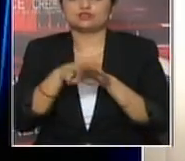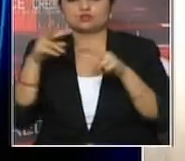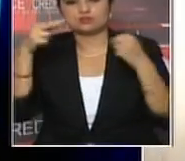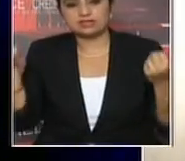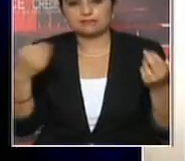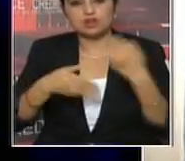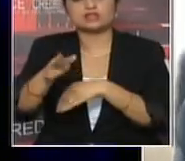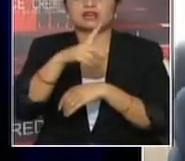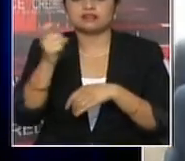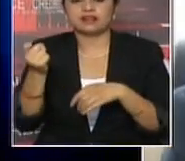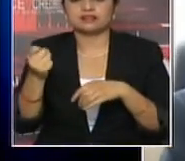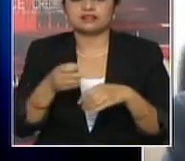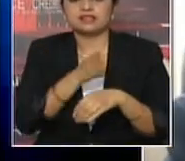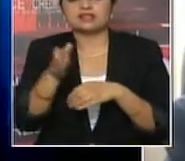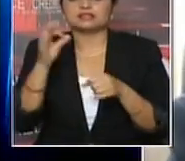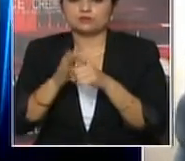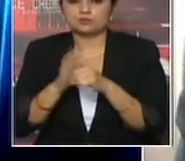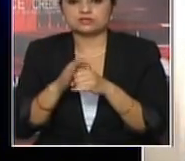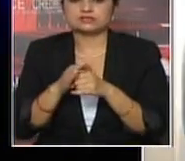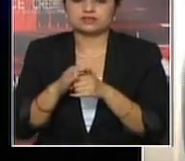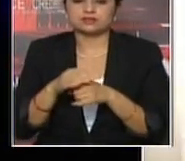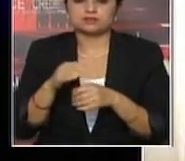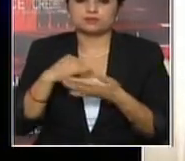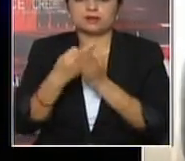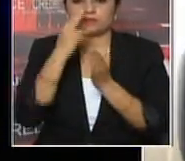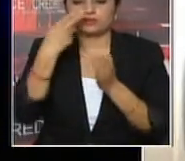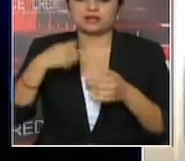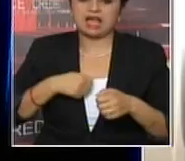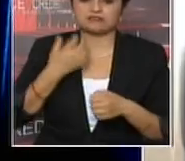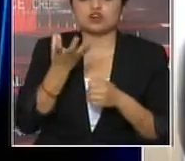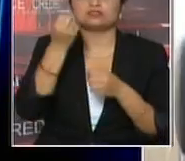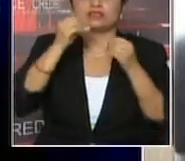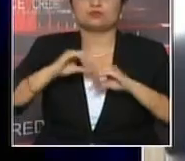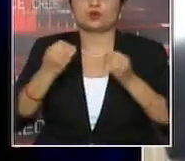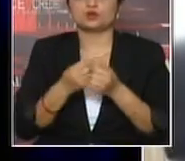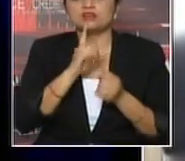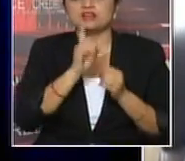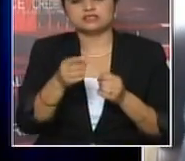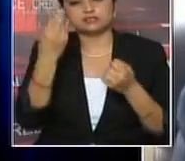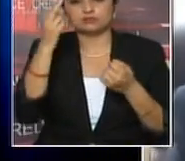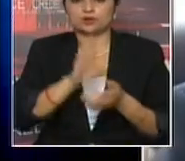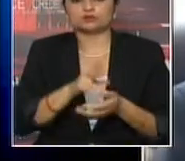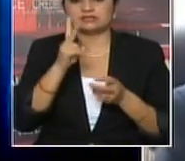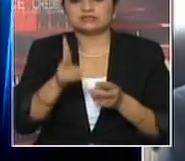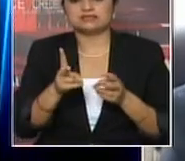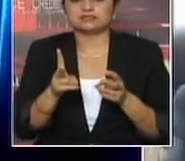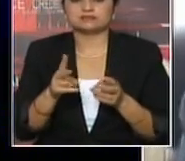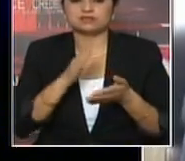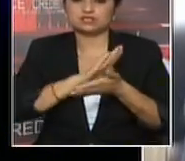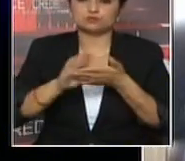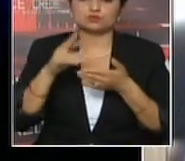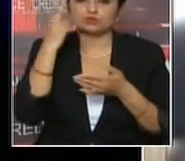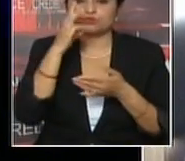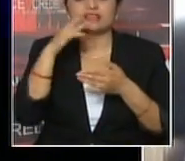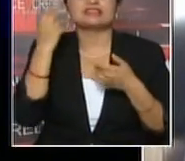गुन्टा लैजानको लागि यातायात व्यवस्था विभागमा भएको आफ्नो अधिकार प्रयोग गरी निर्देशन भएको छ। त्यसमा स्पष्ट रूपमा के